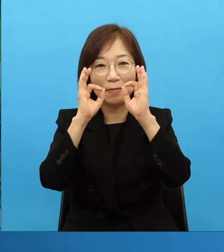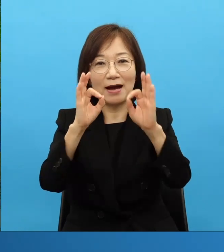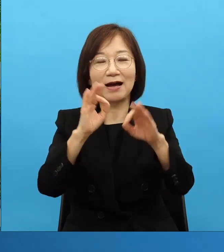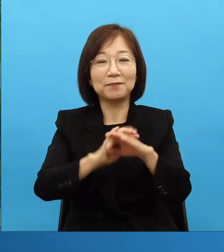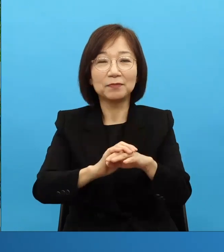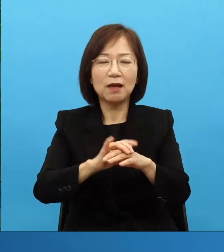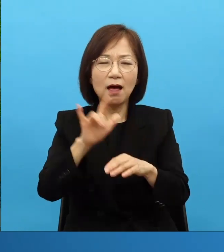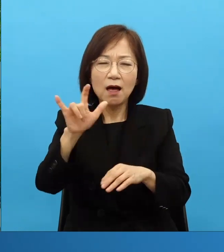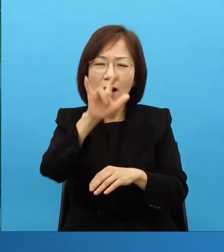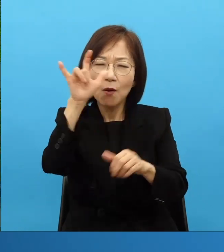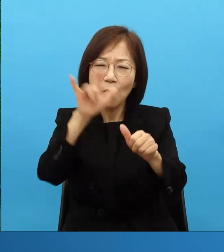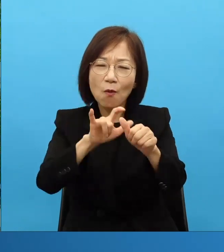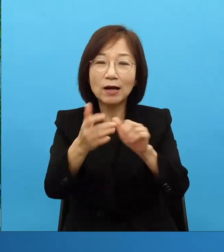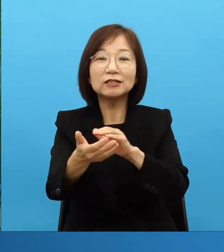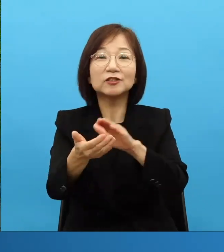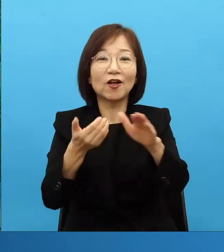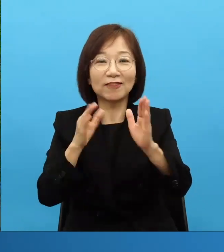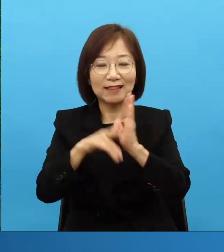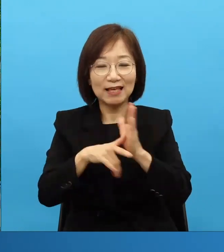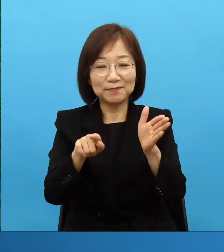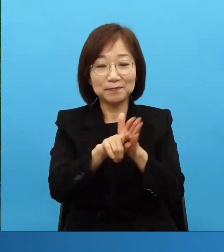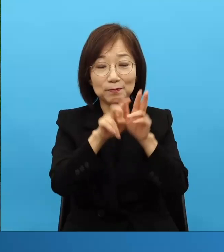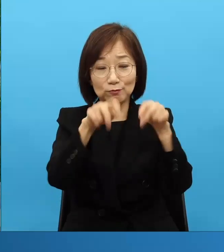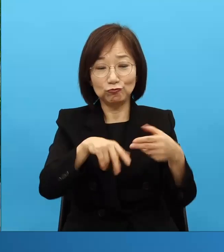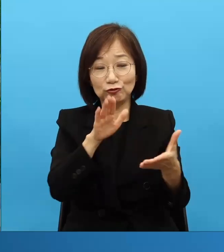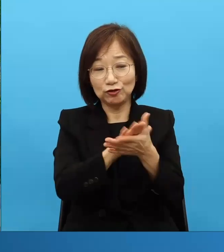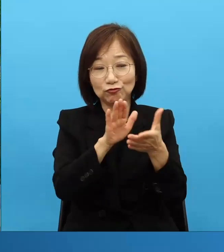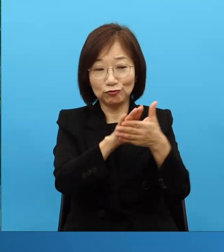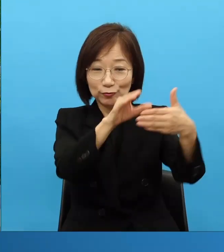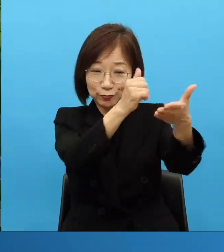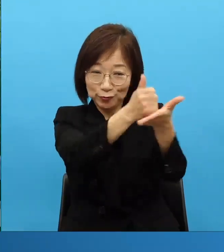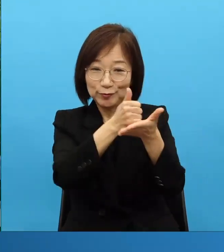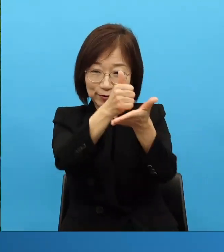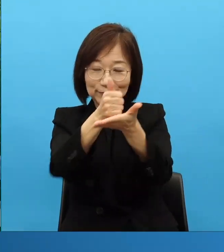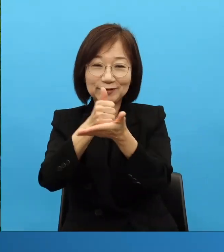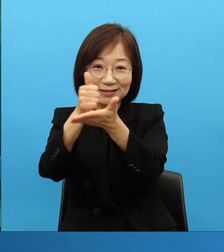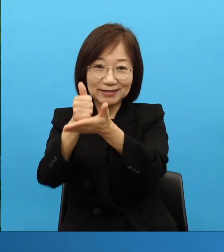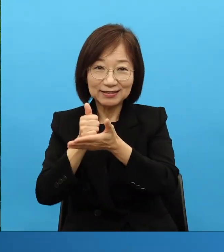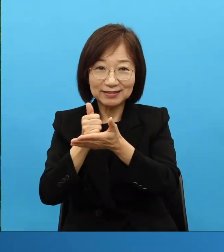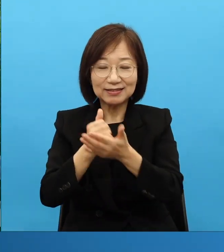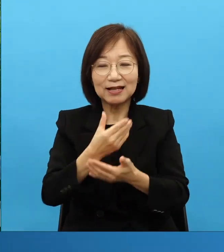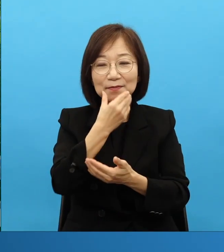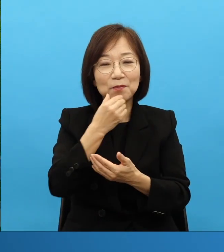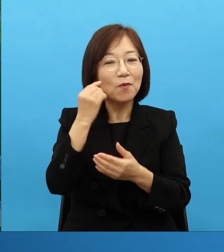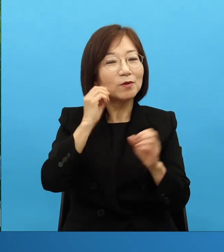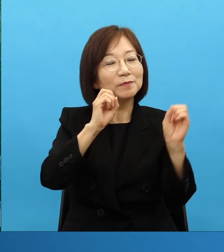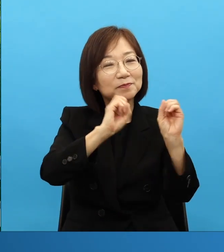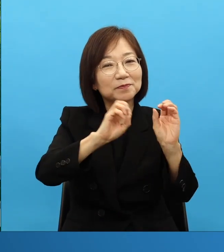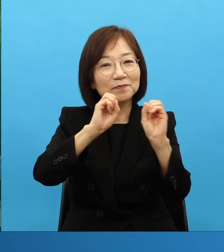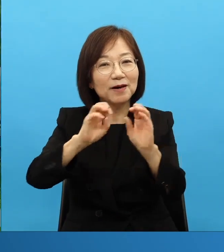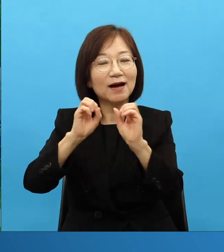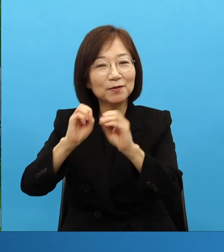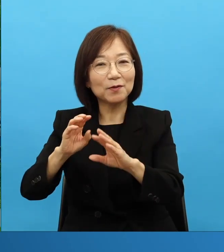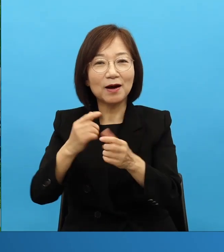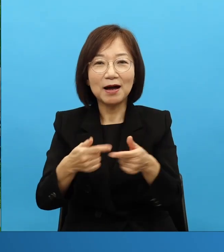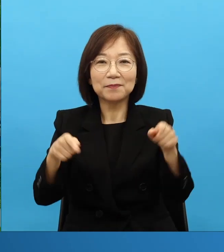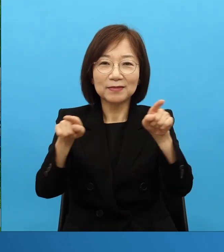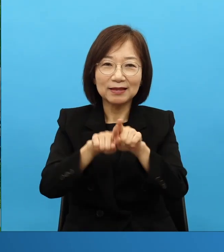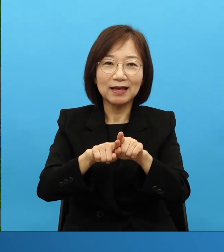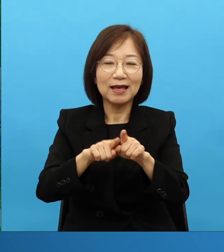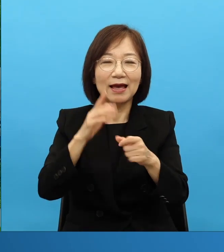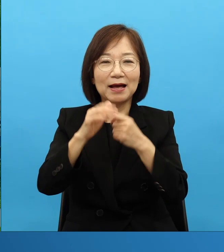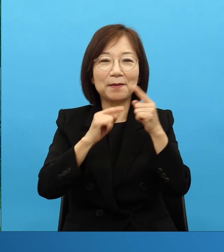코로나 전에는 불신자 친구들도 초청해서 복음을 전하고 함께